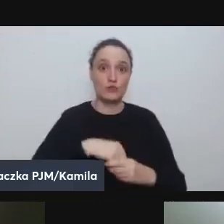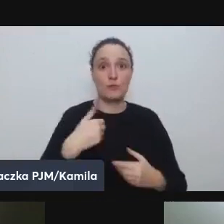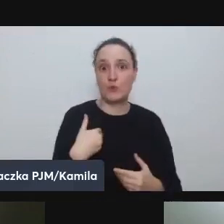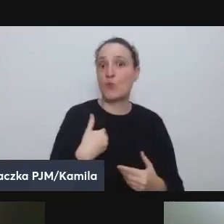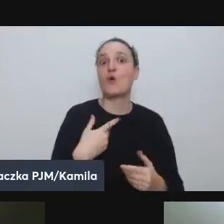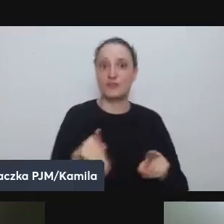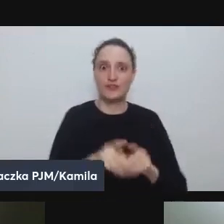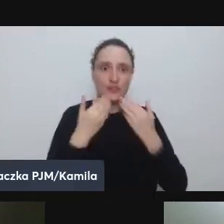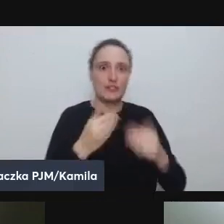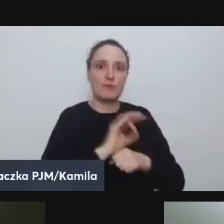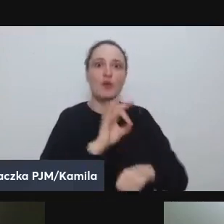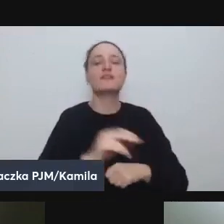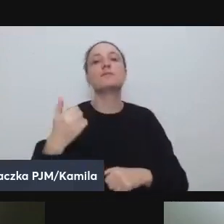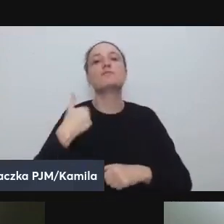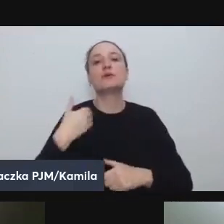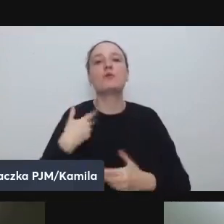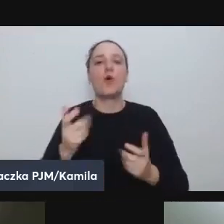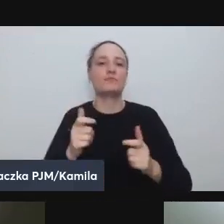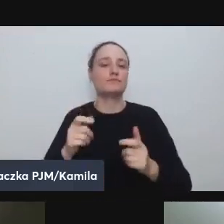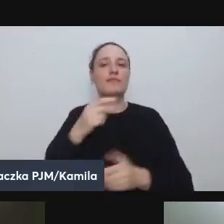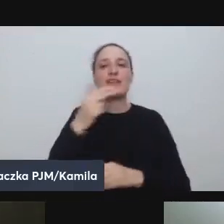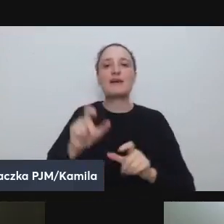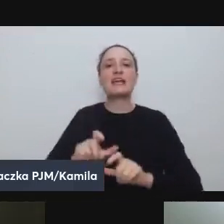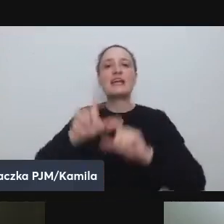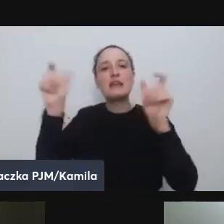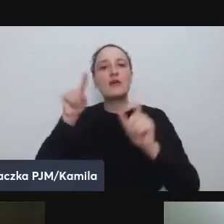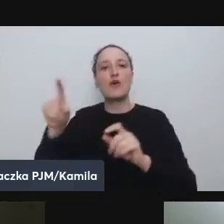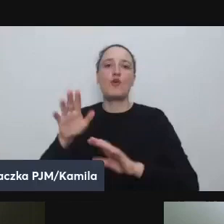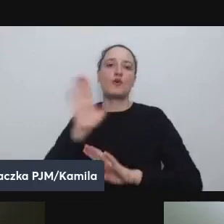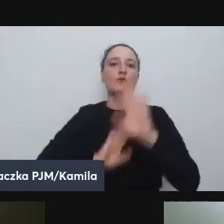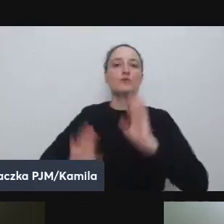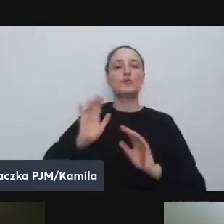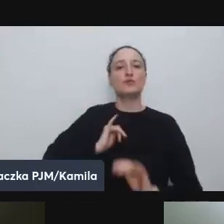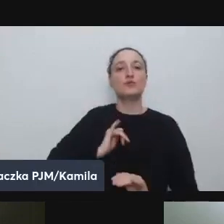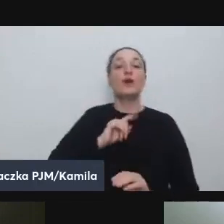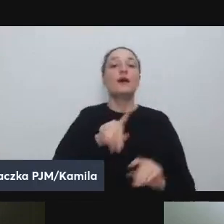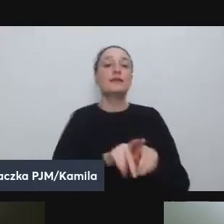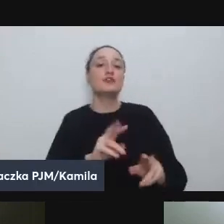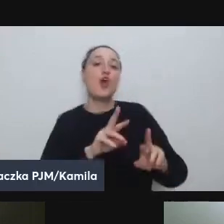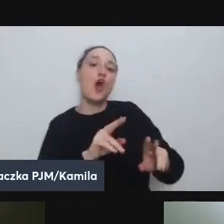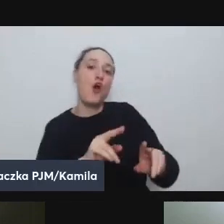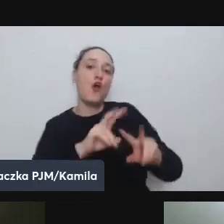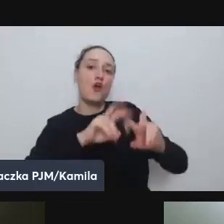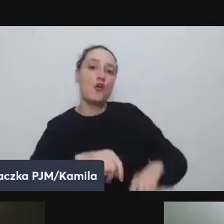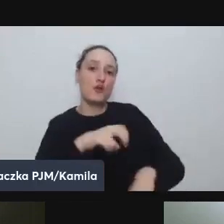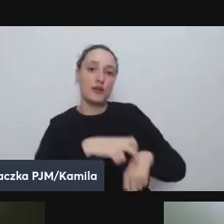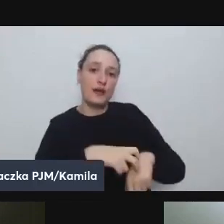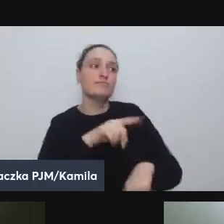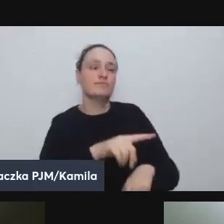szkolenia z profilaktyki ginekologicznej, onkologicznej, z metodologii prowadzenia warsztatów z tutaj tu obecną Zuzą